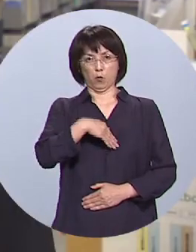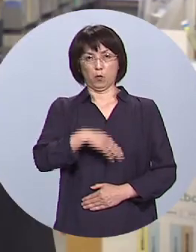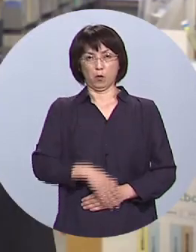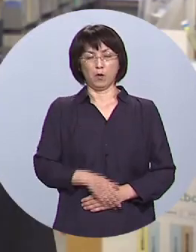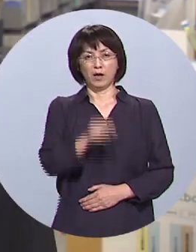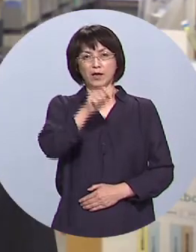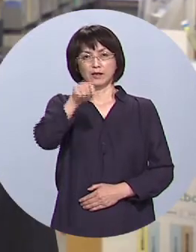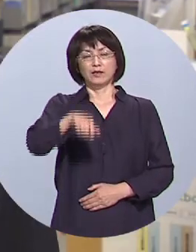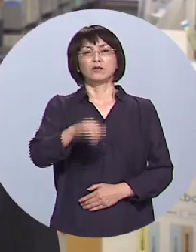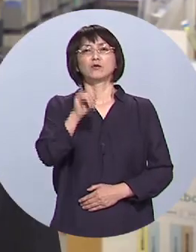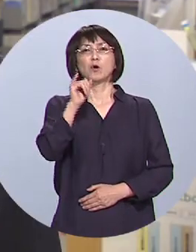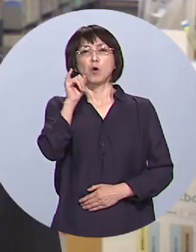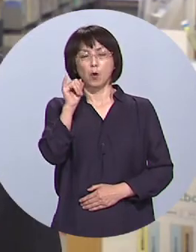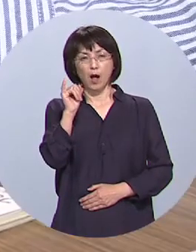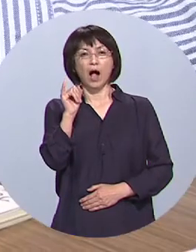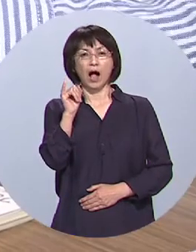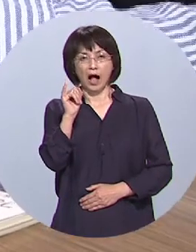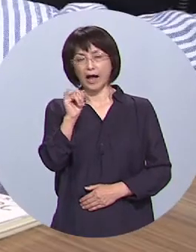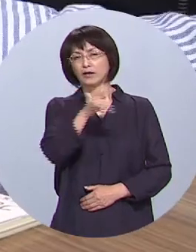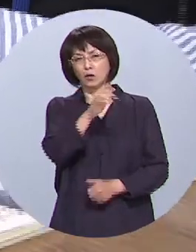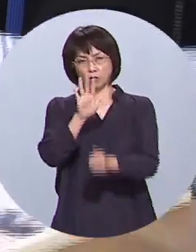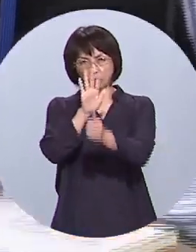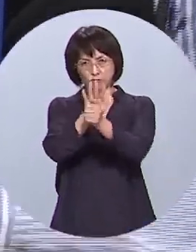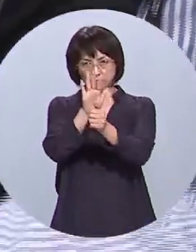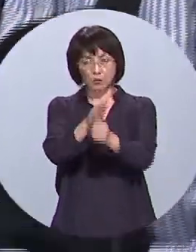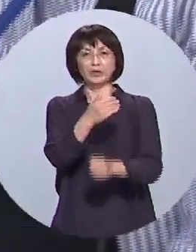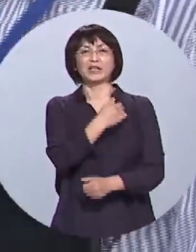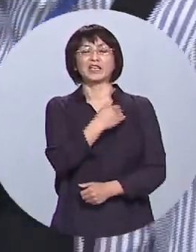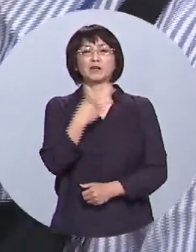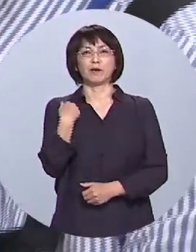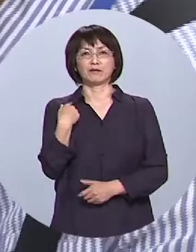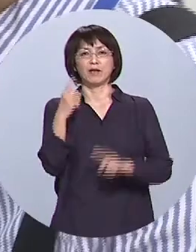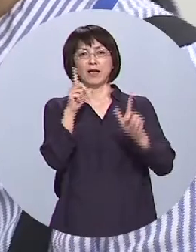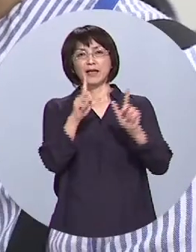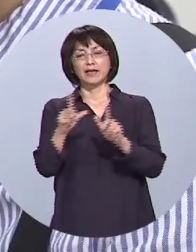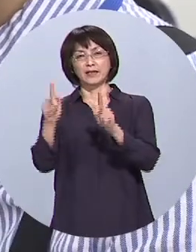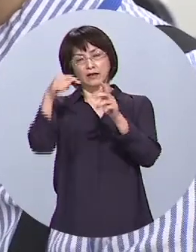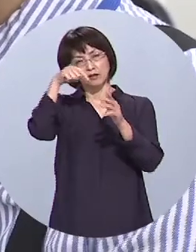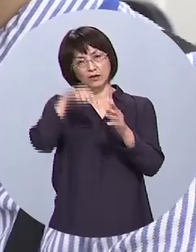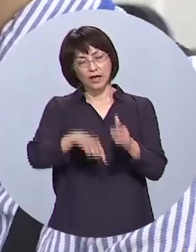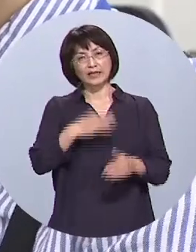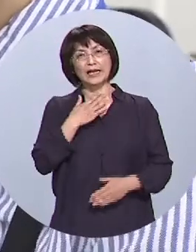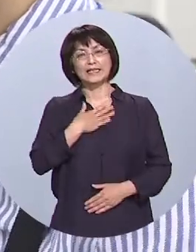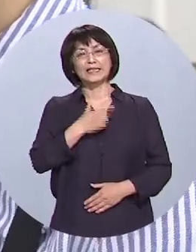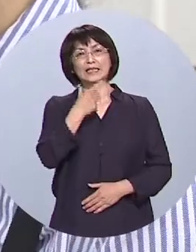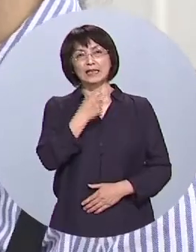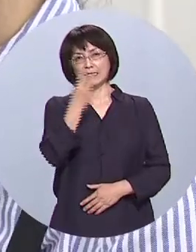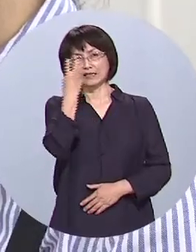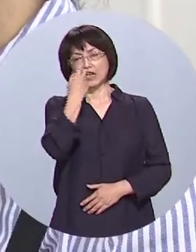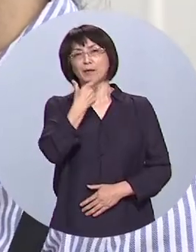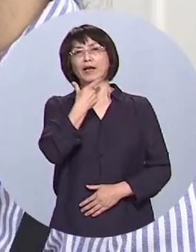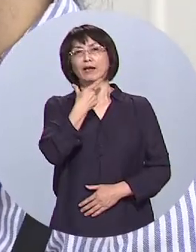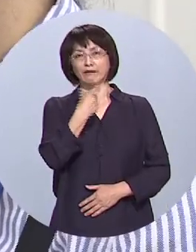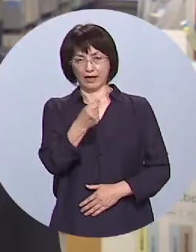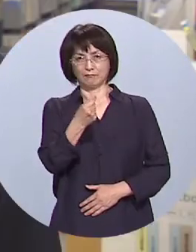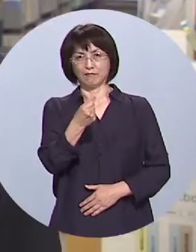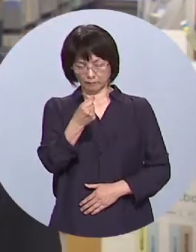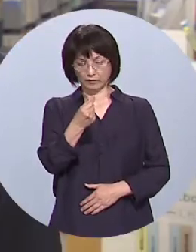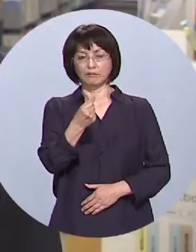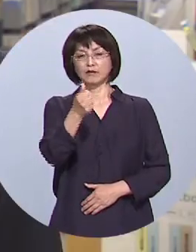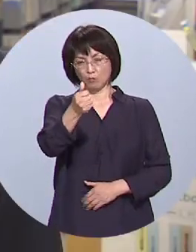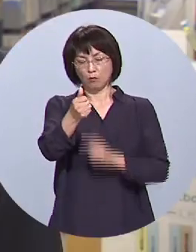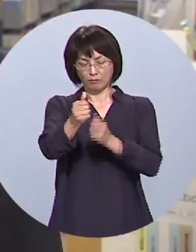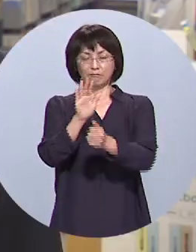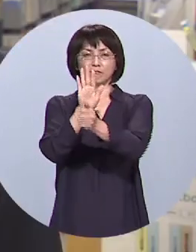書館を利用する方の味方です。暮らしの中で知りたいこと、調べたいことが図書館で見つかるようにお手伝いいたします